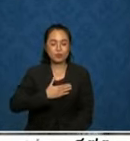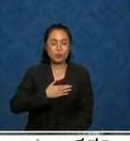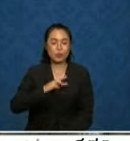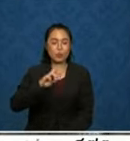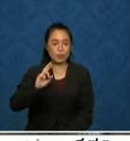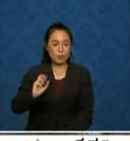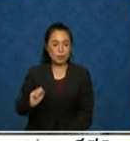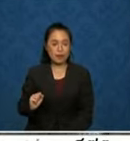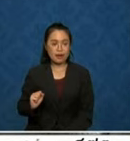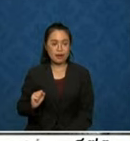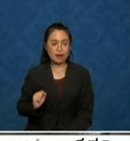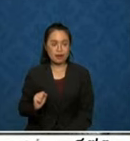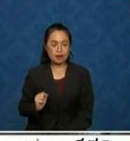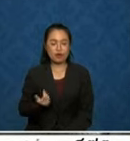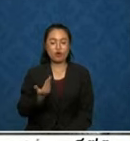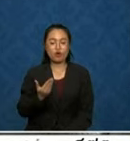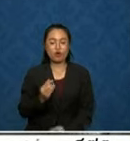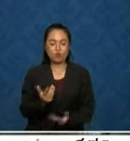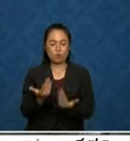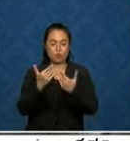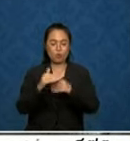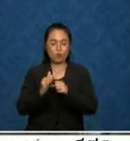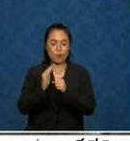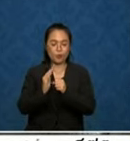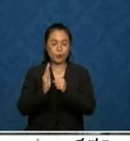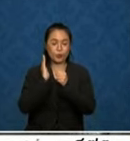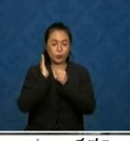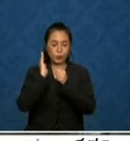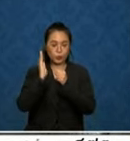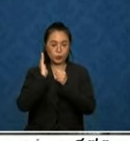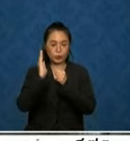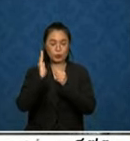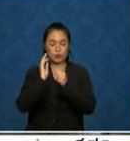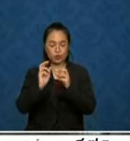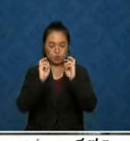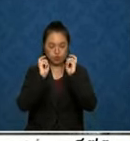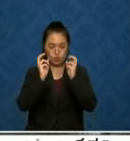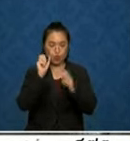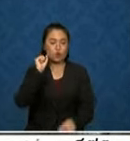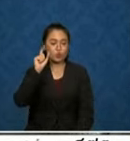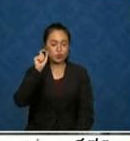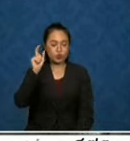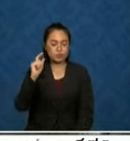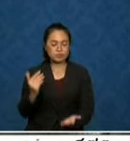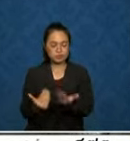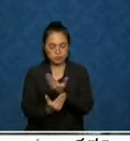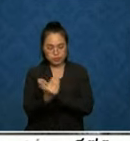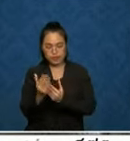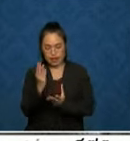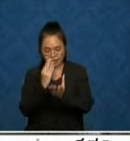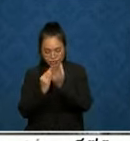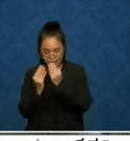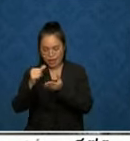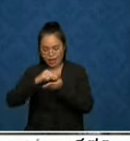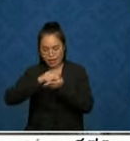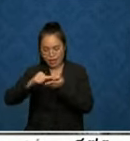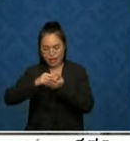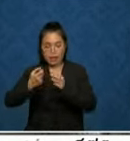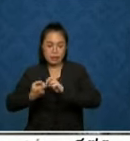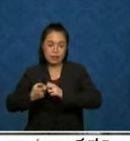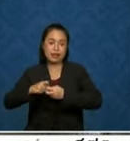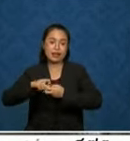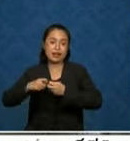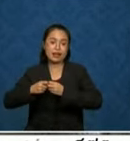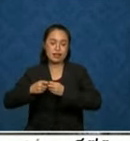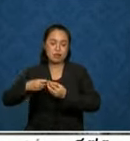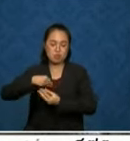เกียรตินี้ในการร่วมอภิปรายยติด่วนด้วยวาจาว่าด้วยการพิจารณาศึกษาและแก้ไขปัญหา